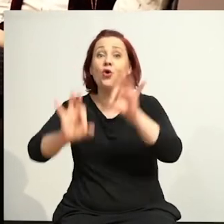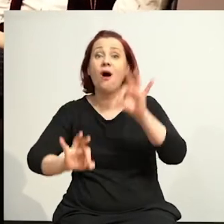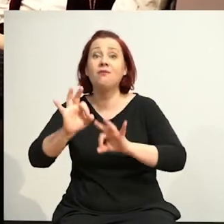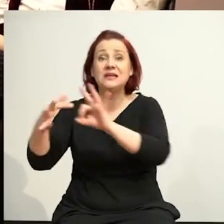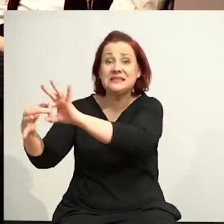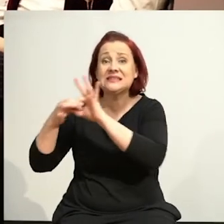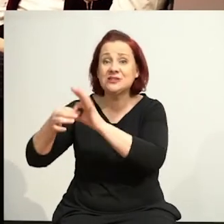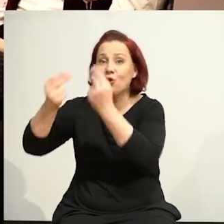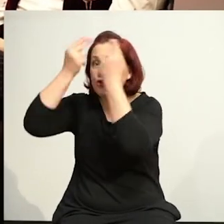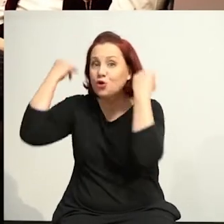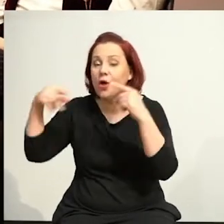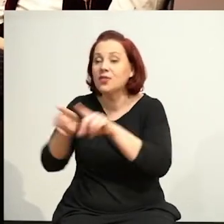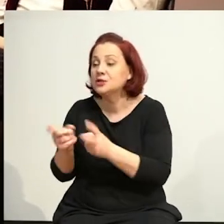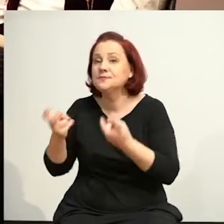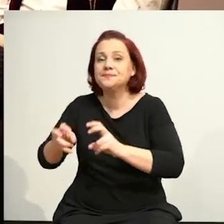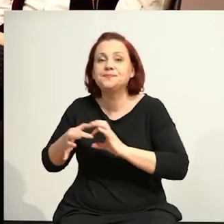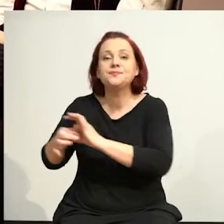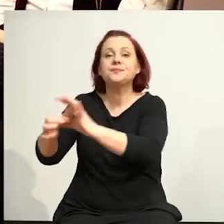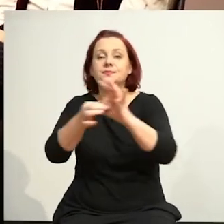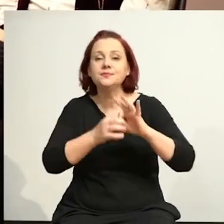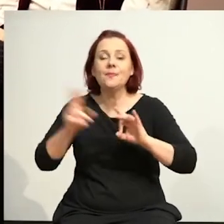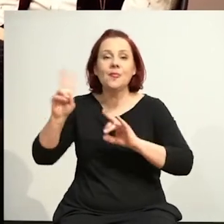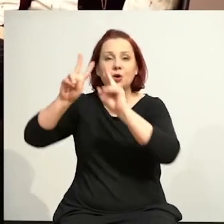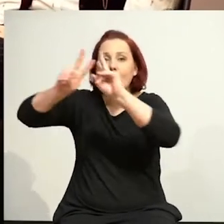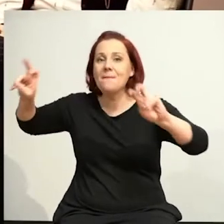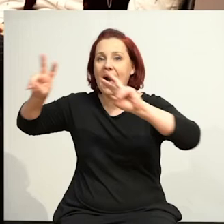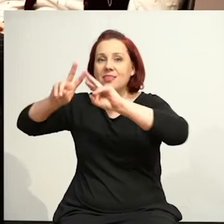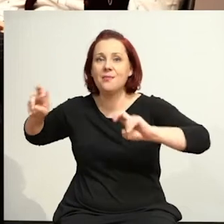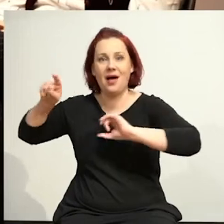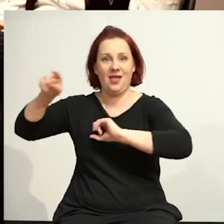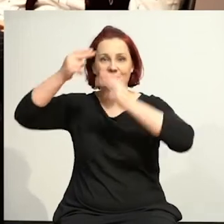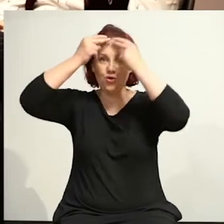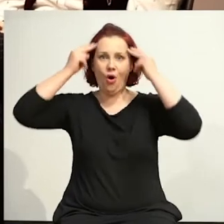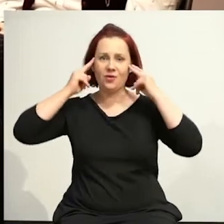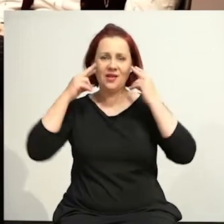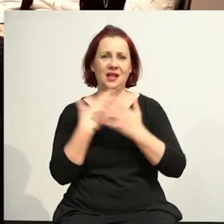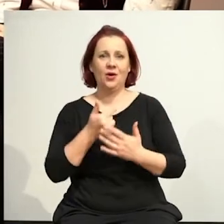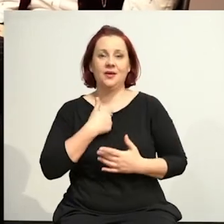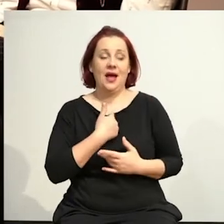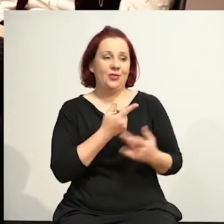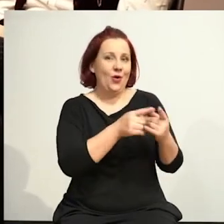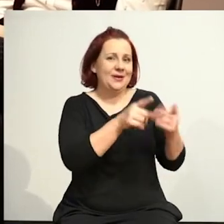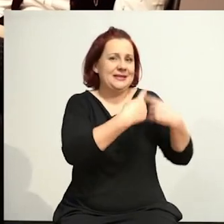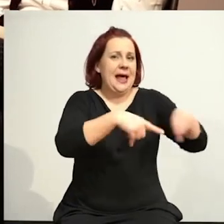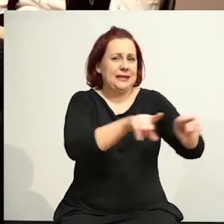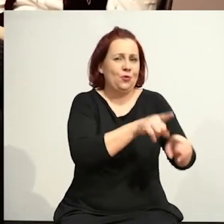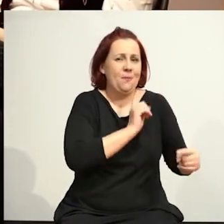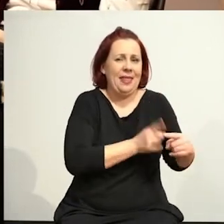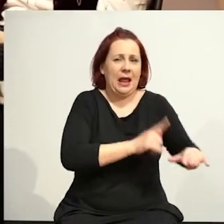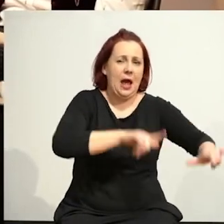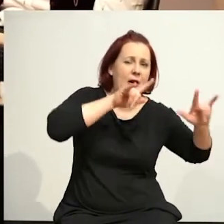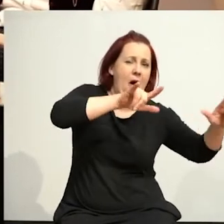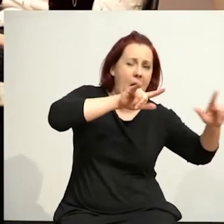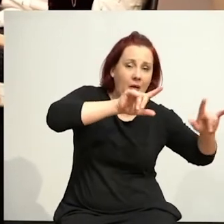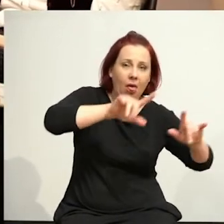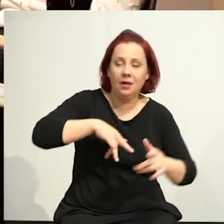tworzy się środowisko badaczy Norwida, więc ja tak nagle z tego zespołu rockowego trafiłem do